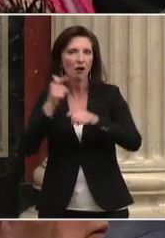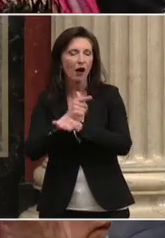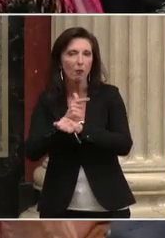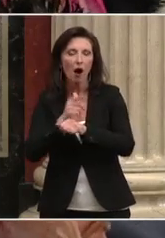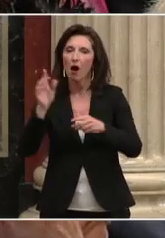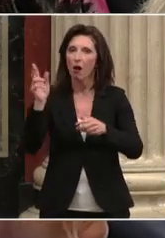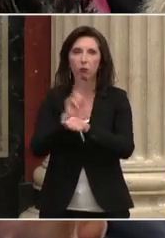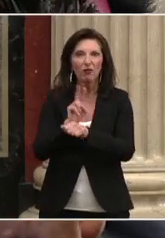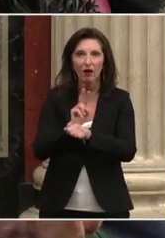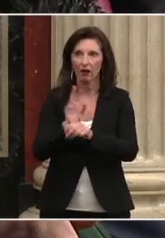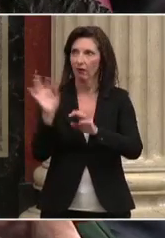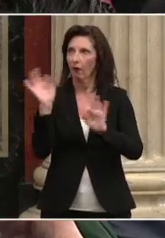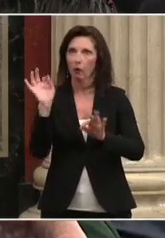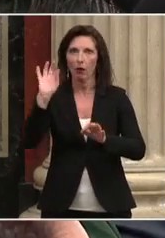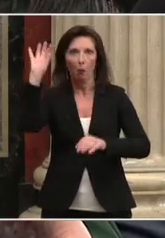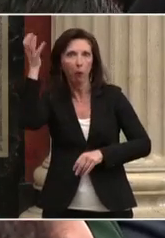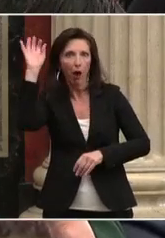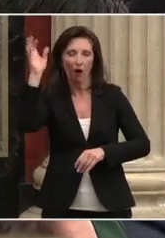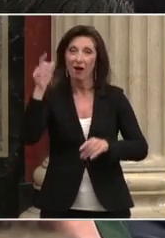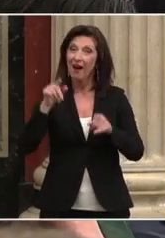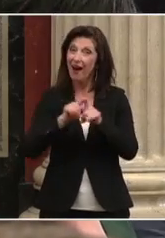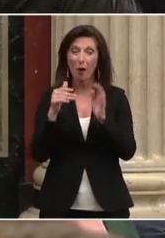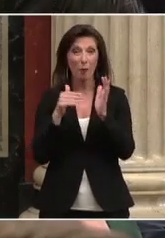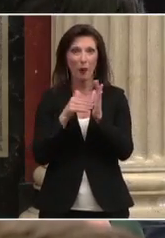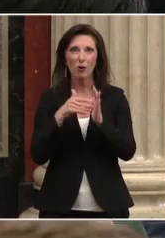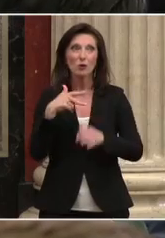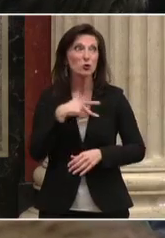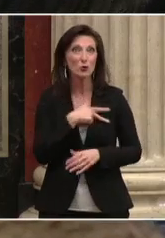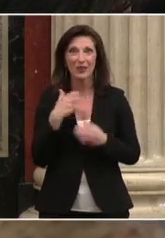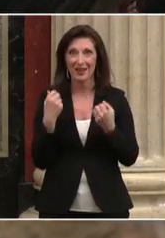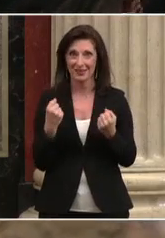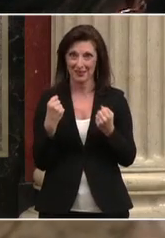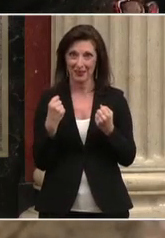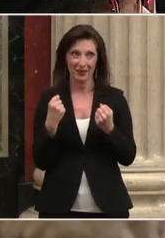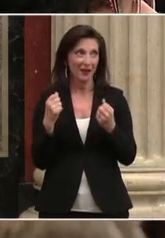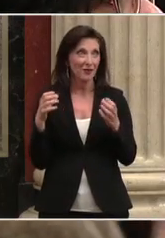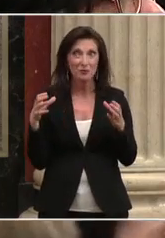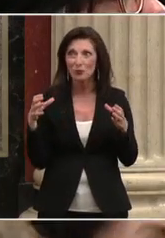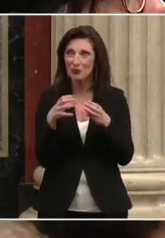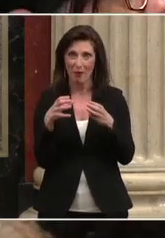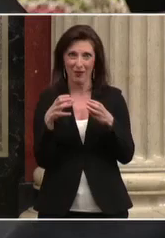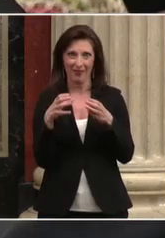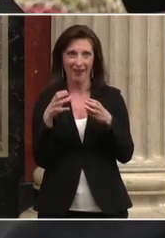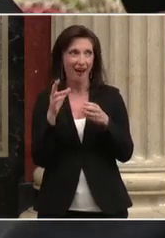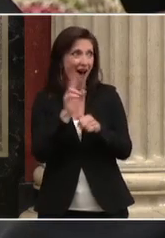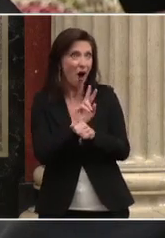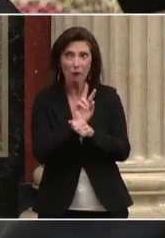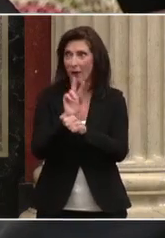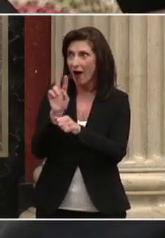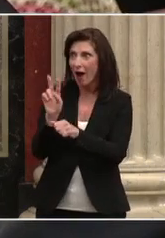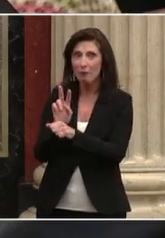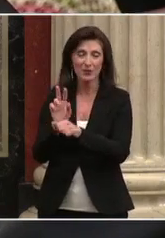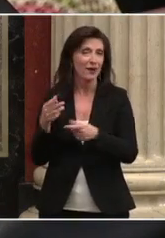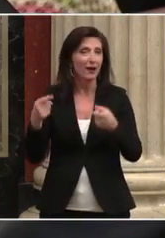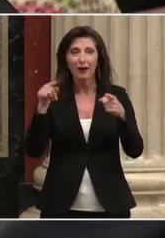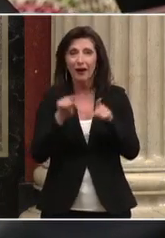die soziale Sicherheit, das Miteinander, das Aufeinander aufpassen. Dazu gehört